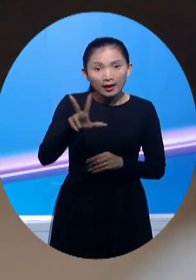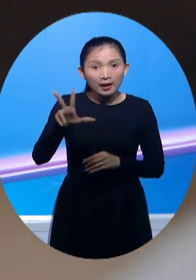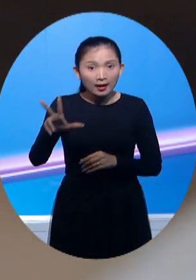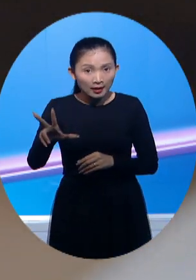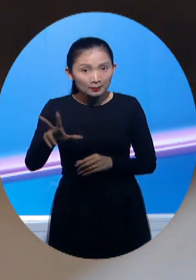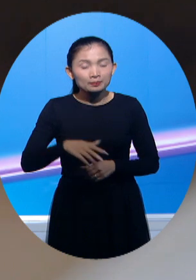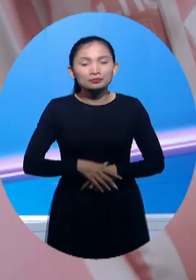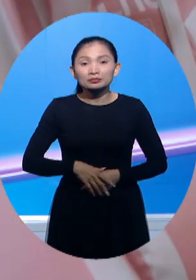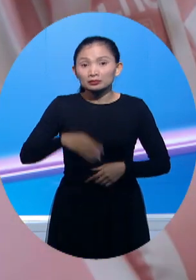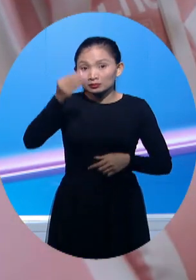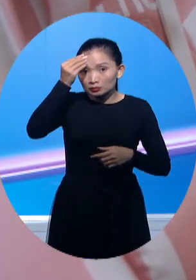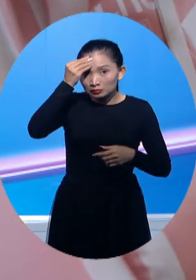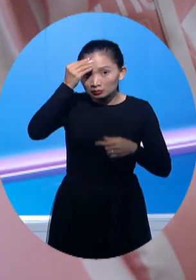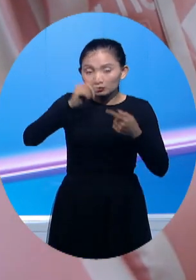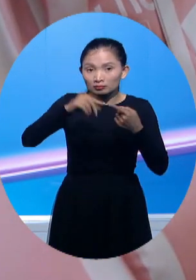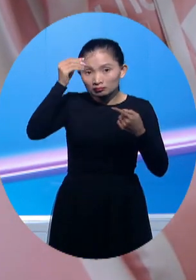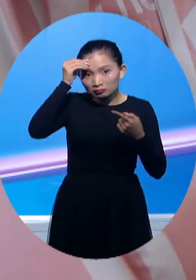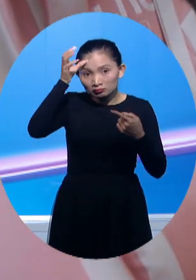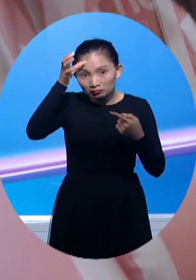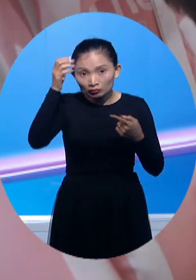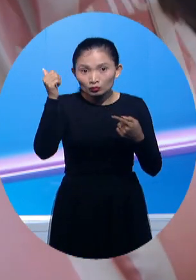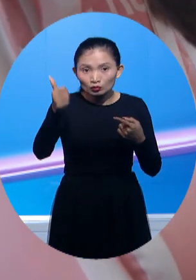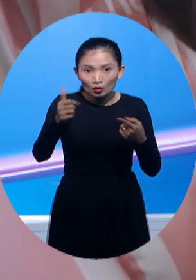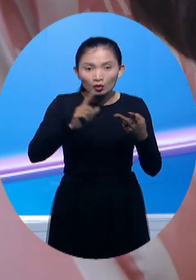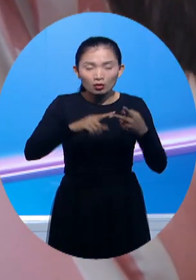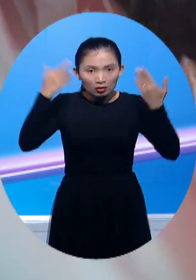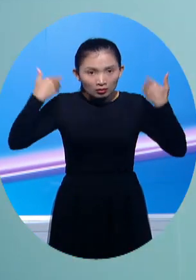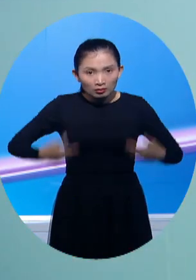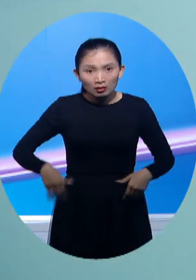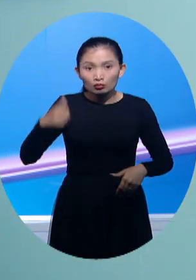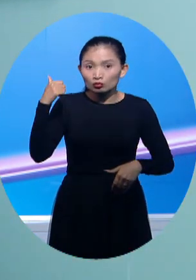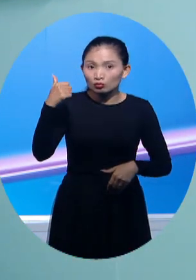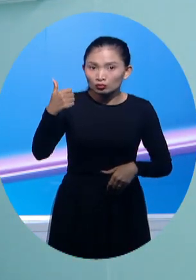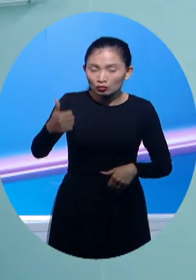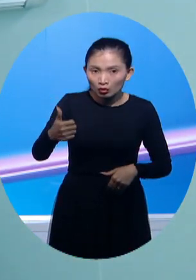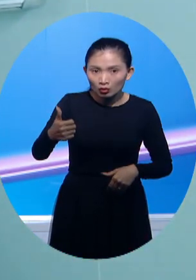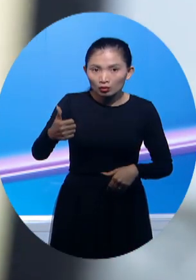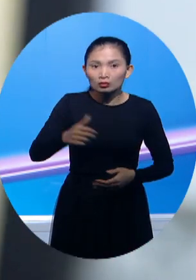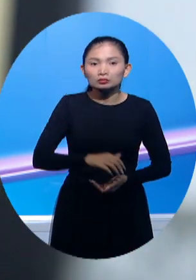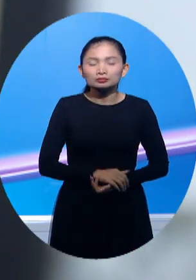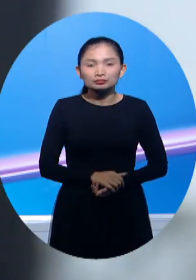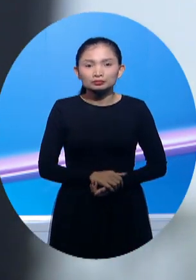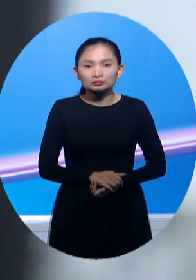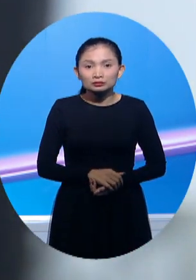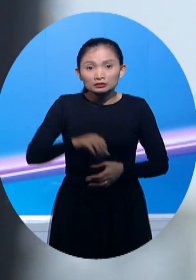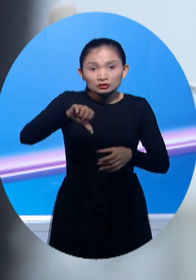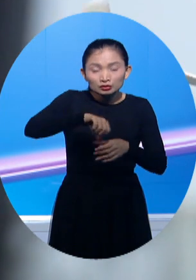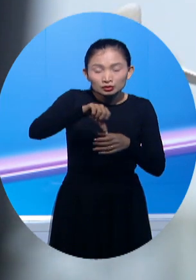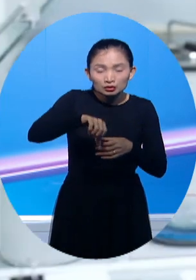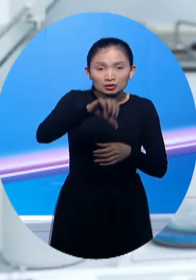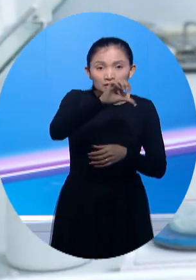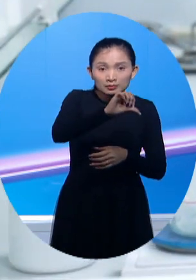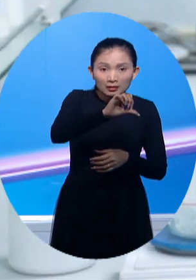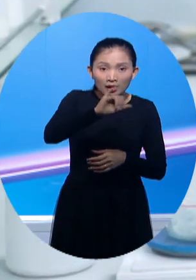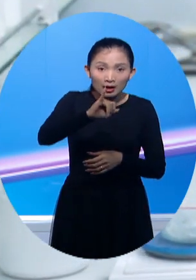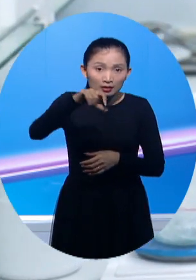tốt, thể chất tốt, đề kháng tốt. Với nguồn nguyên liệu thành phần nhập khẩu chất lượng, Smart IQ có công dụng tối đa trong việc kích thích sự phát